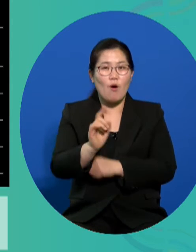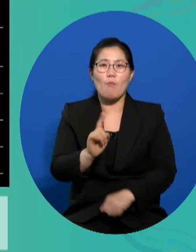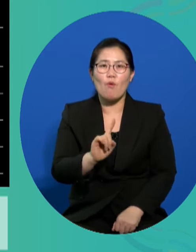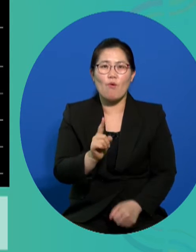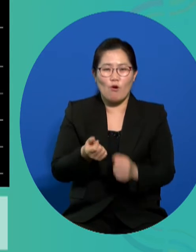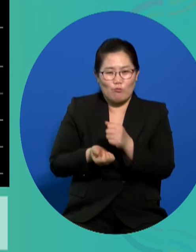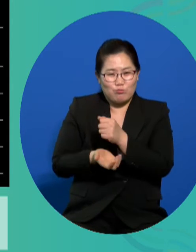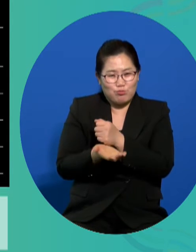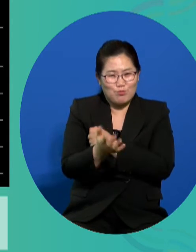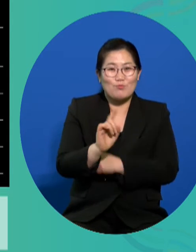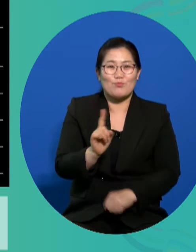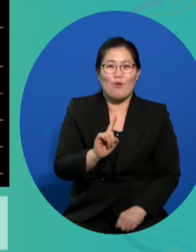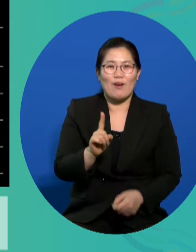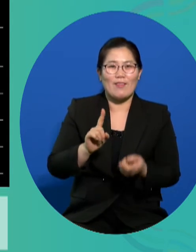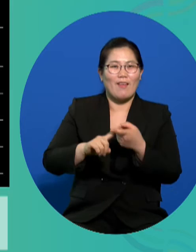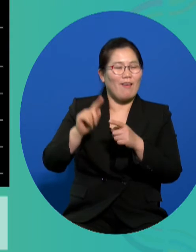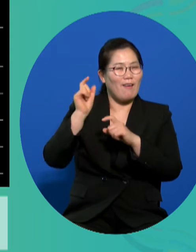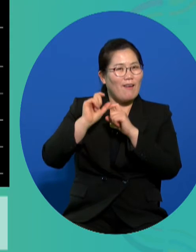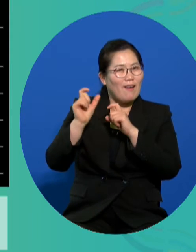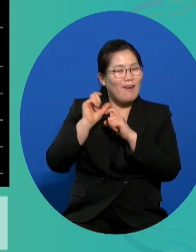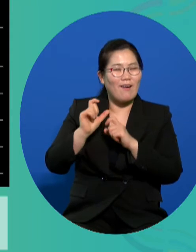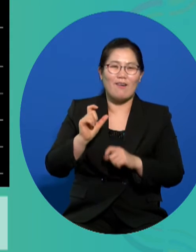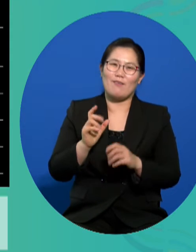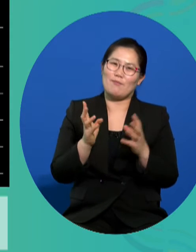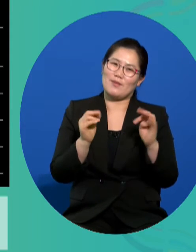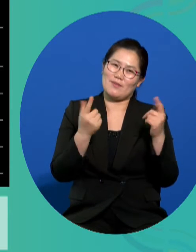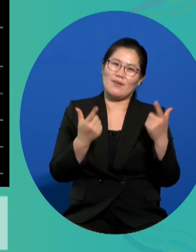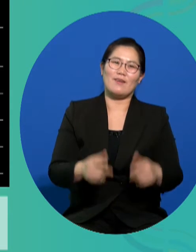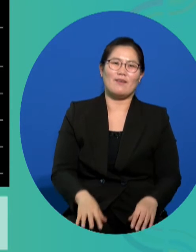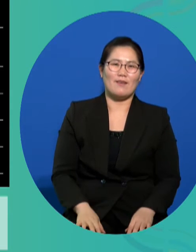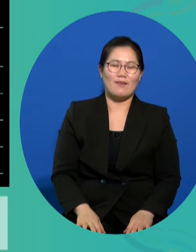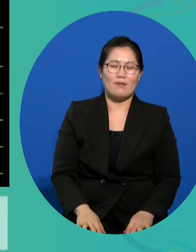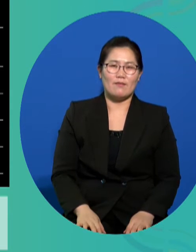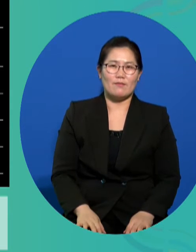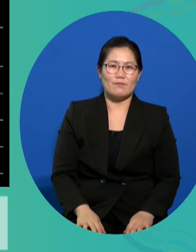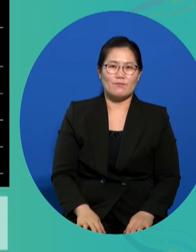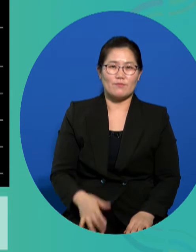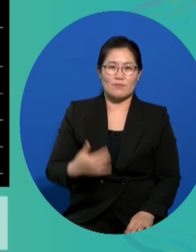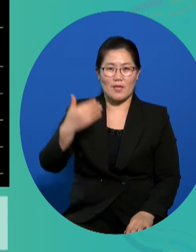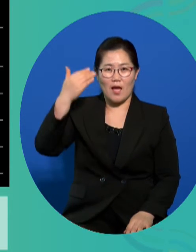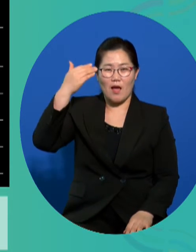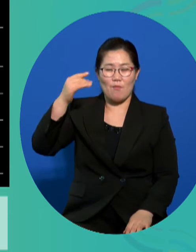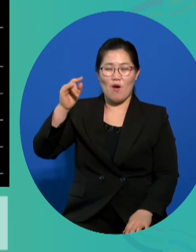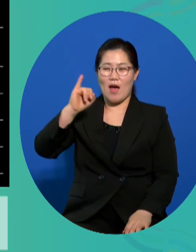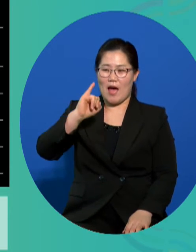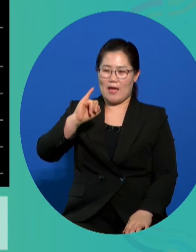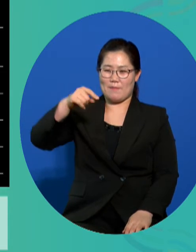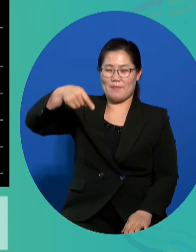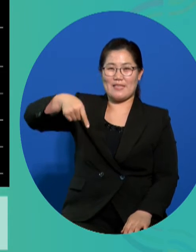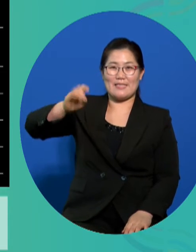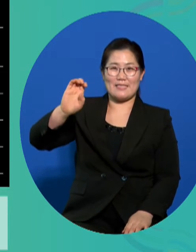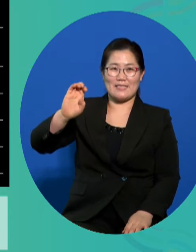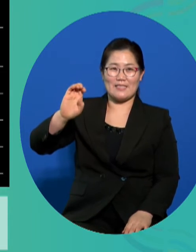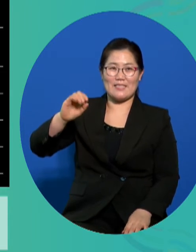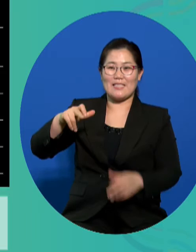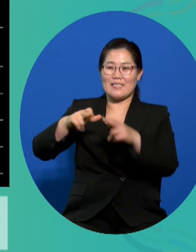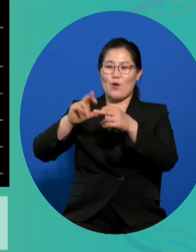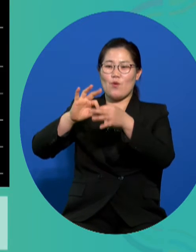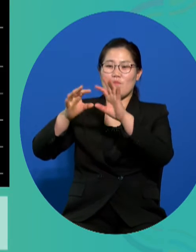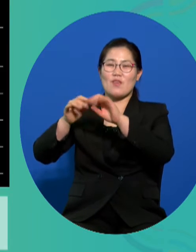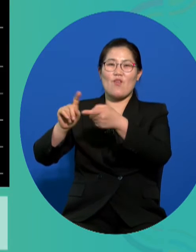대한 검증은 거의 없습니다. IPC에서도 안 하고요. 뭐 우리나라에서도 안 하더라고요. 하다못해